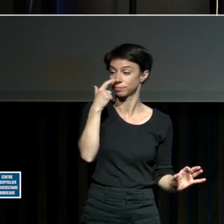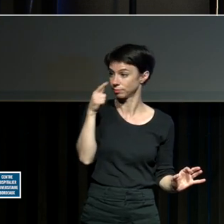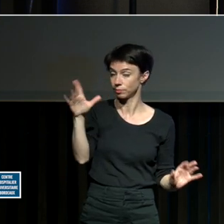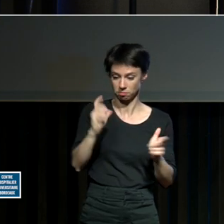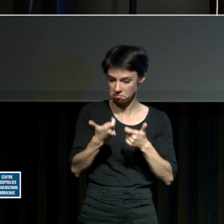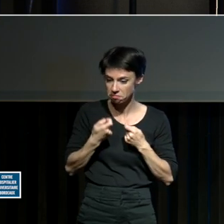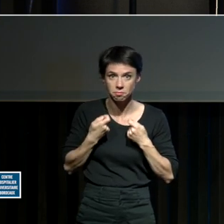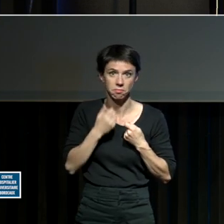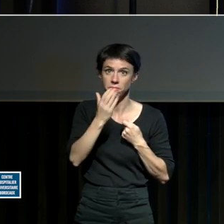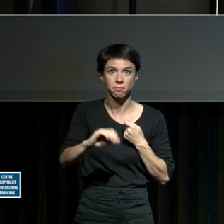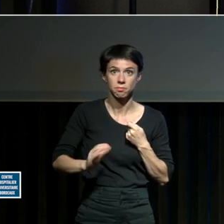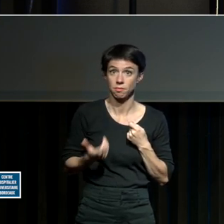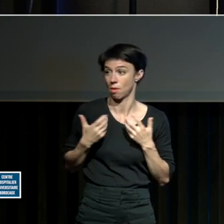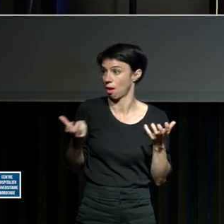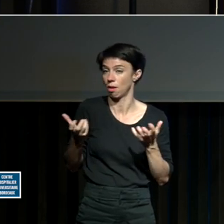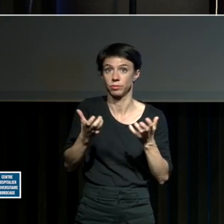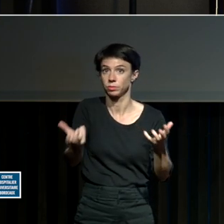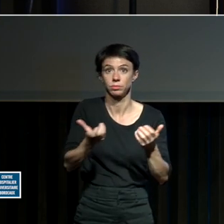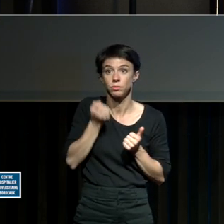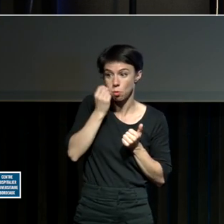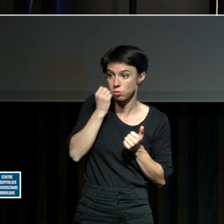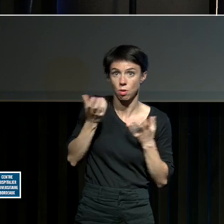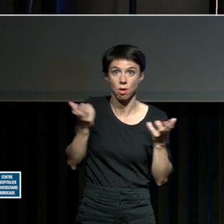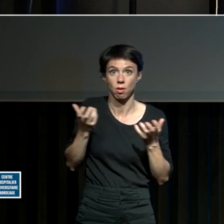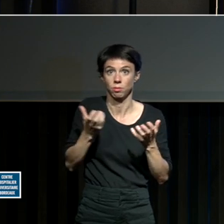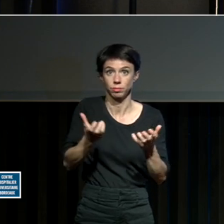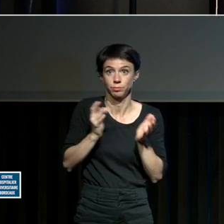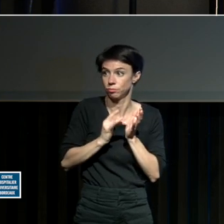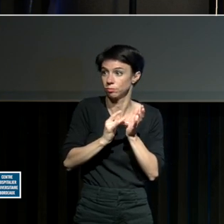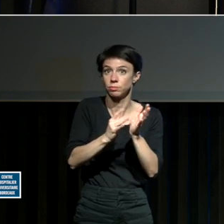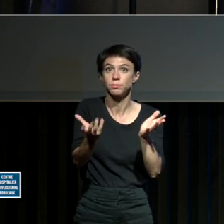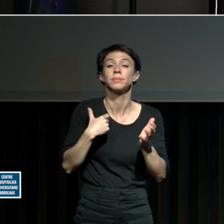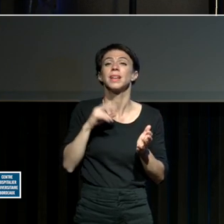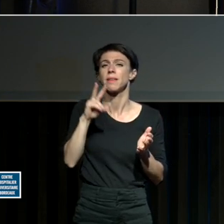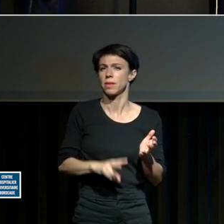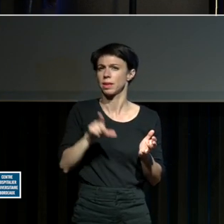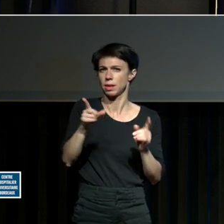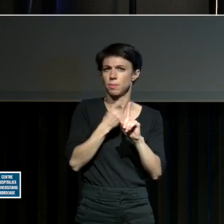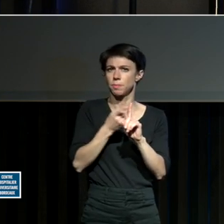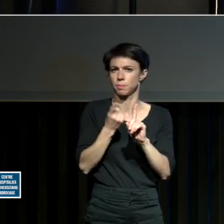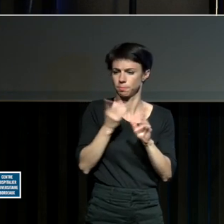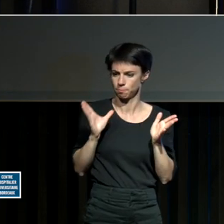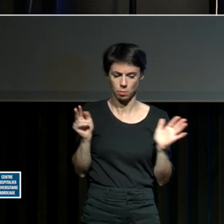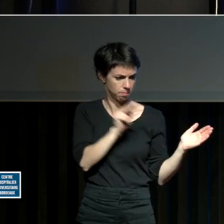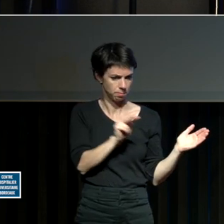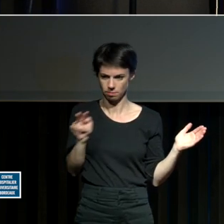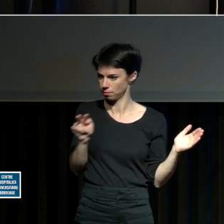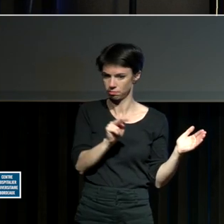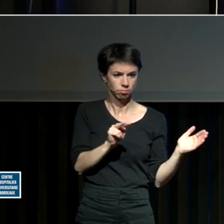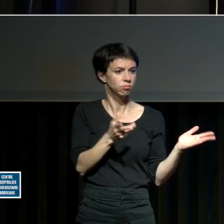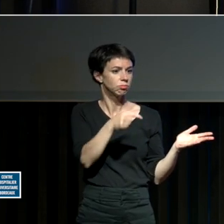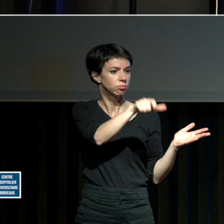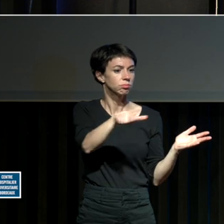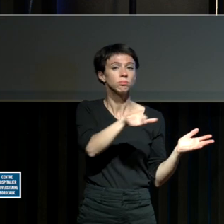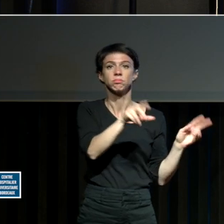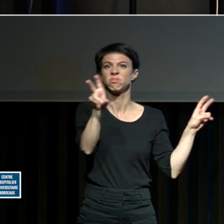de consommer, et ce qui va être très important pour le repérage et pour faire la distinction finalement entre un usage normal ou